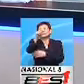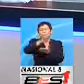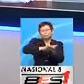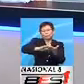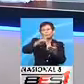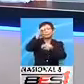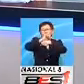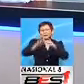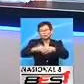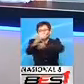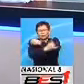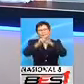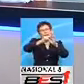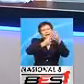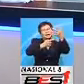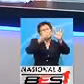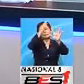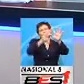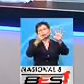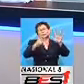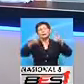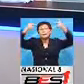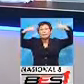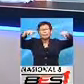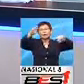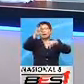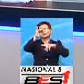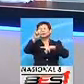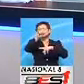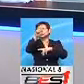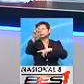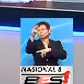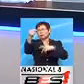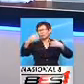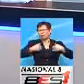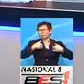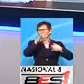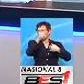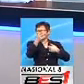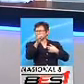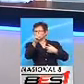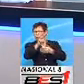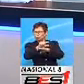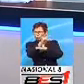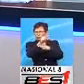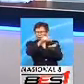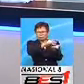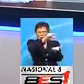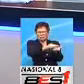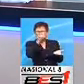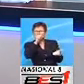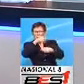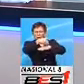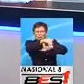asing yang bermula 15 Februari lalu presidennya Mohamad Ridwan Abdullah mendakwa ada Ejen menggunakan Geran palsu untuk